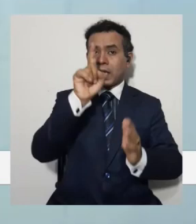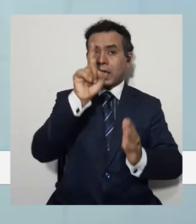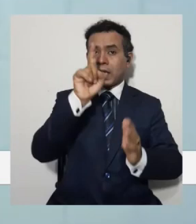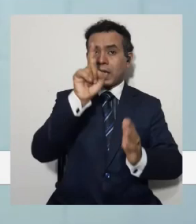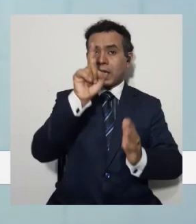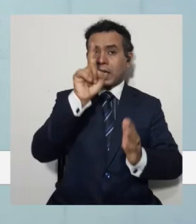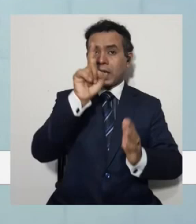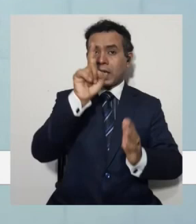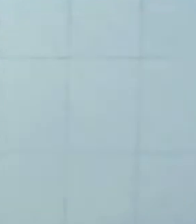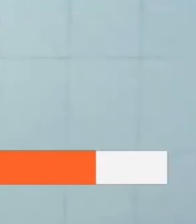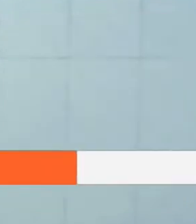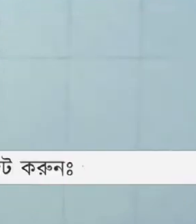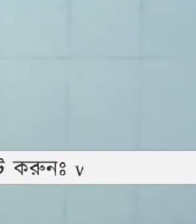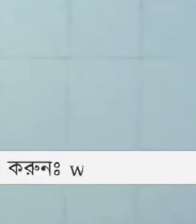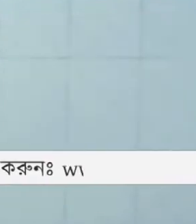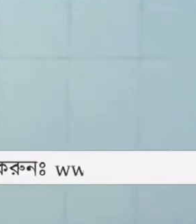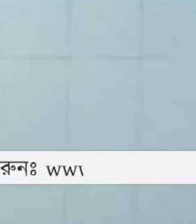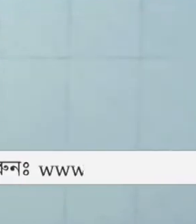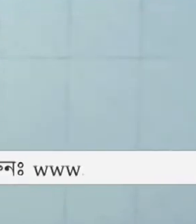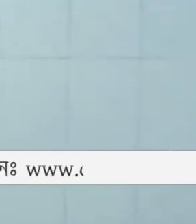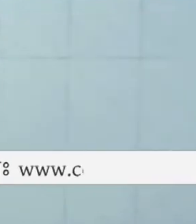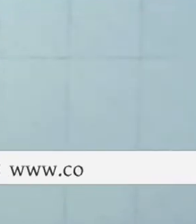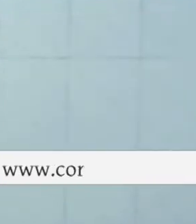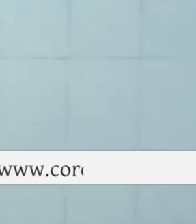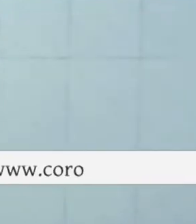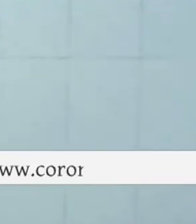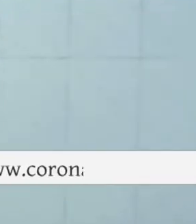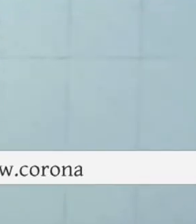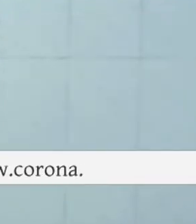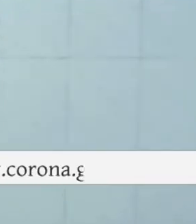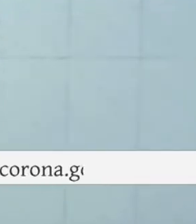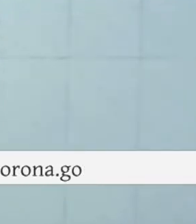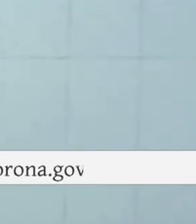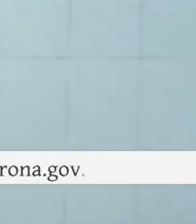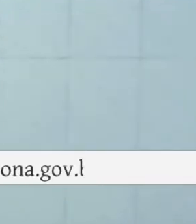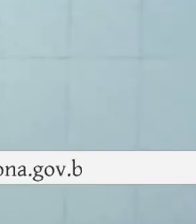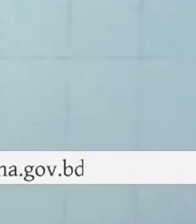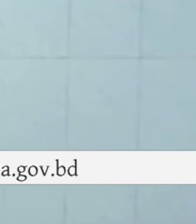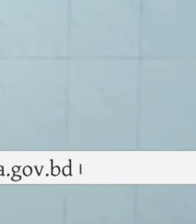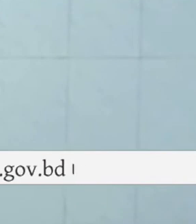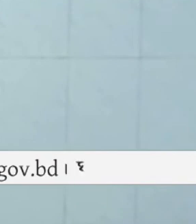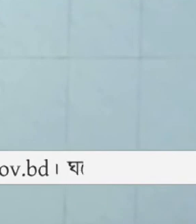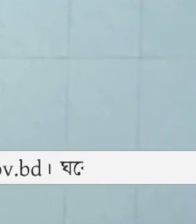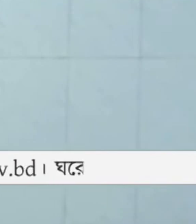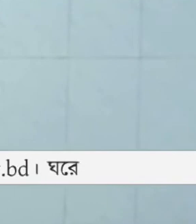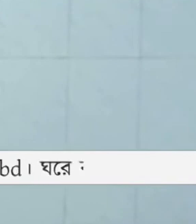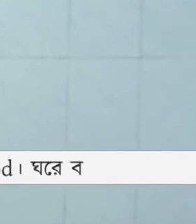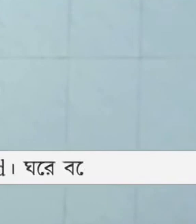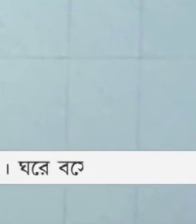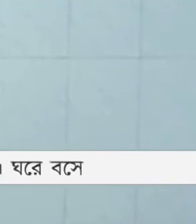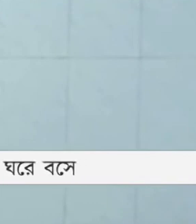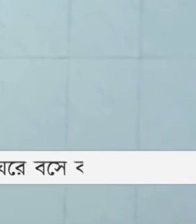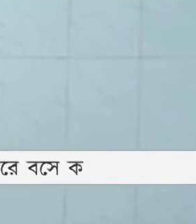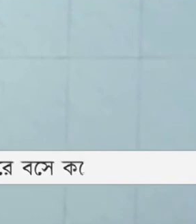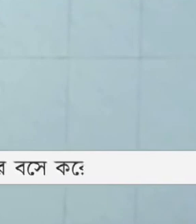কোনো কোনো পাড়া মহল্লায় এই আক্রান্ত এবং শনাক্ত ব্যক্তিকে হেয় প্রতিপন্ন করা হচ্ছে, তার পরিবারের মানুষজনকে হেয় প্রতিপন্ন